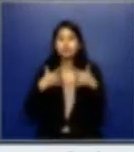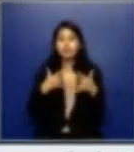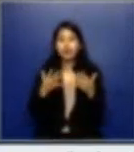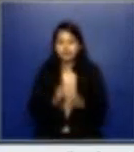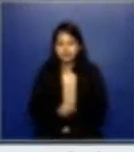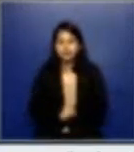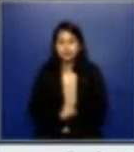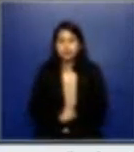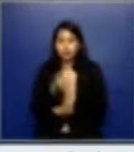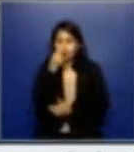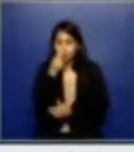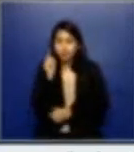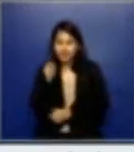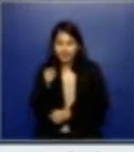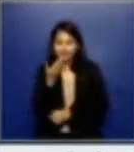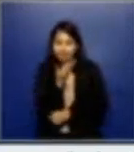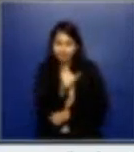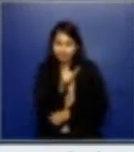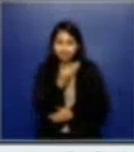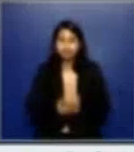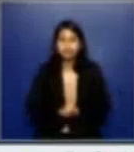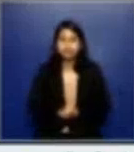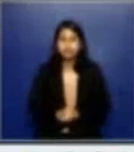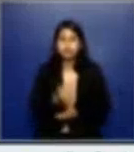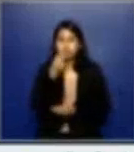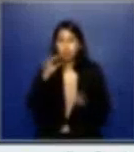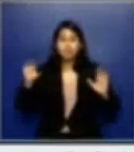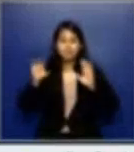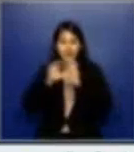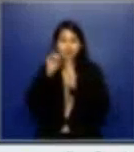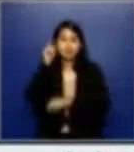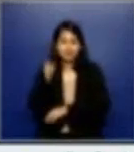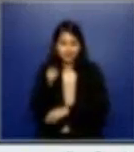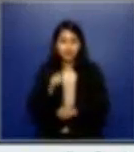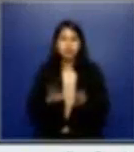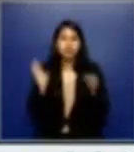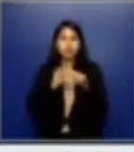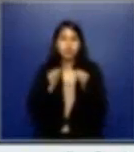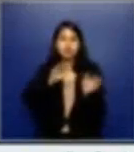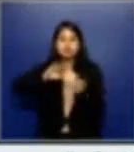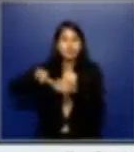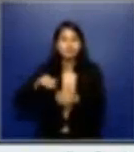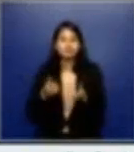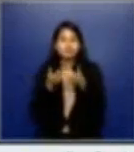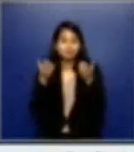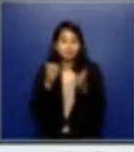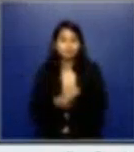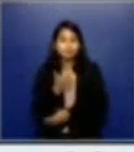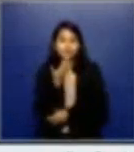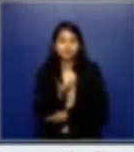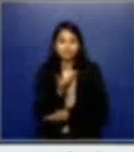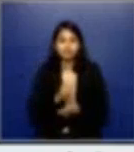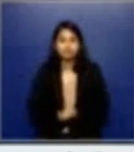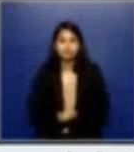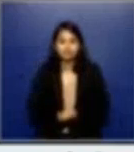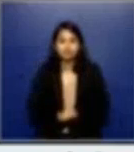ครับดูของจริงต่อไปนี้ครับดูภาพความเป็นจริงตัวเลขก็อีกตัวเลขขอสไลด์ต่อไปเลยครับ